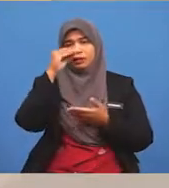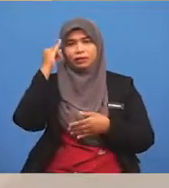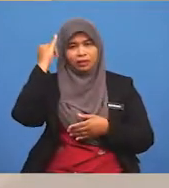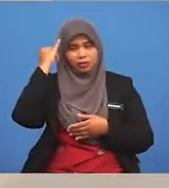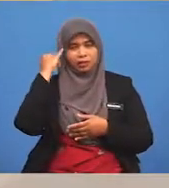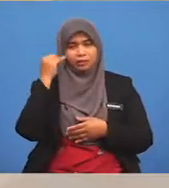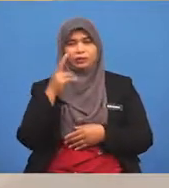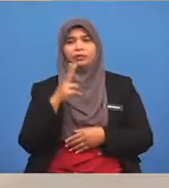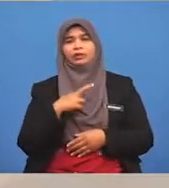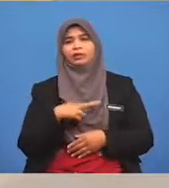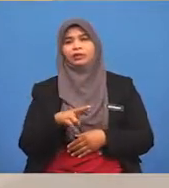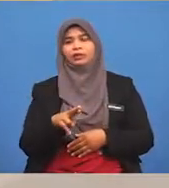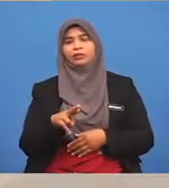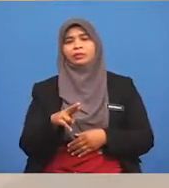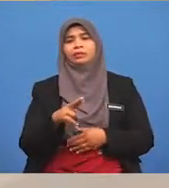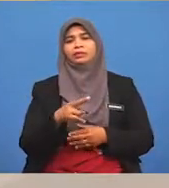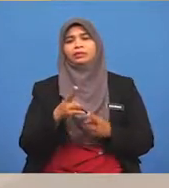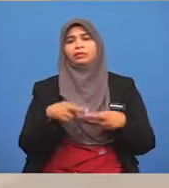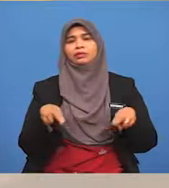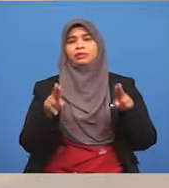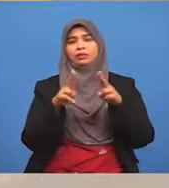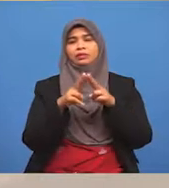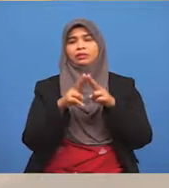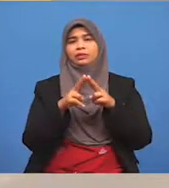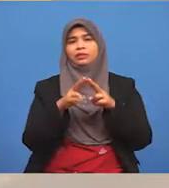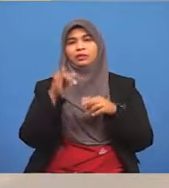terutamanya ilmu hadis, riwayah dan dirayah.